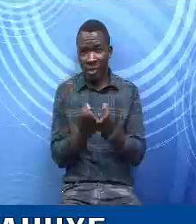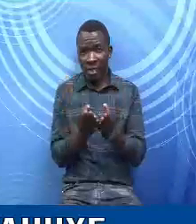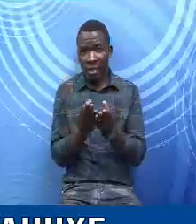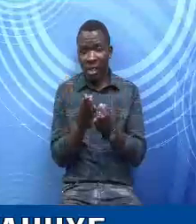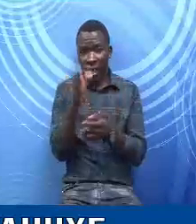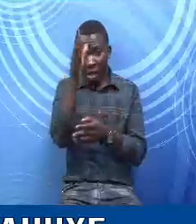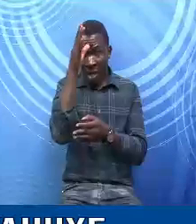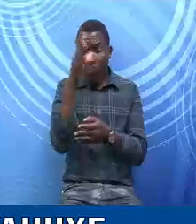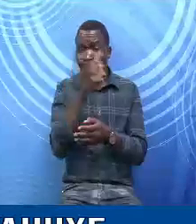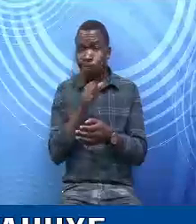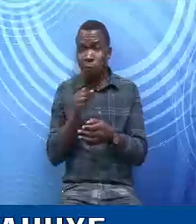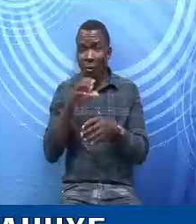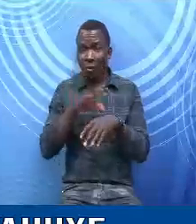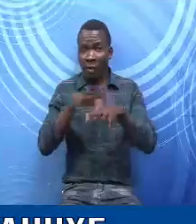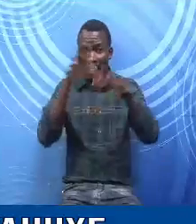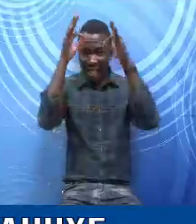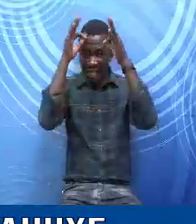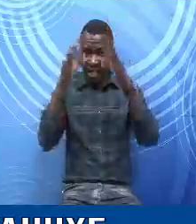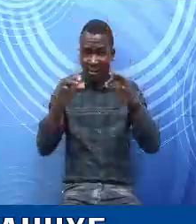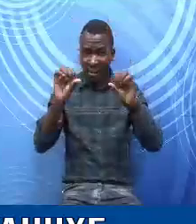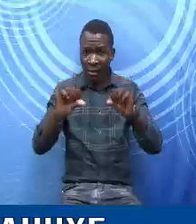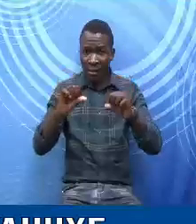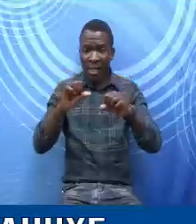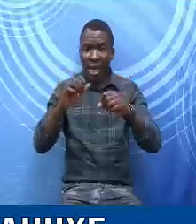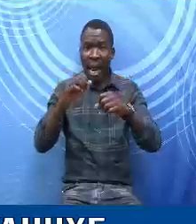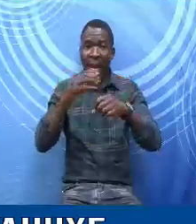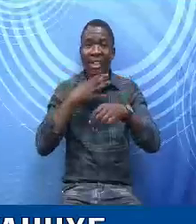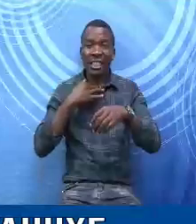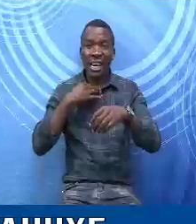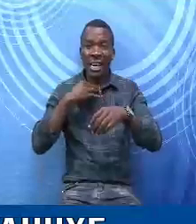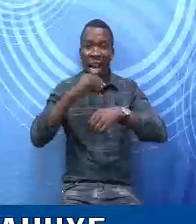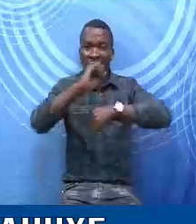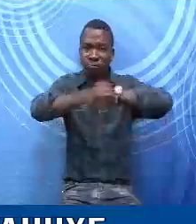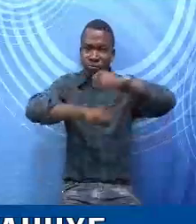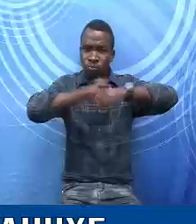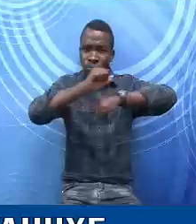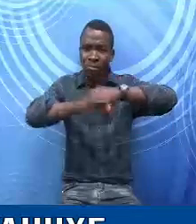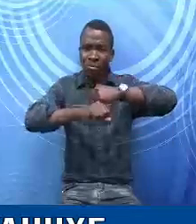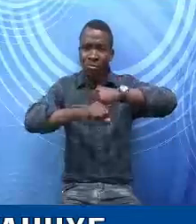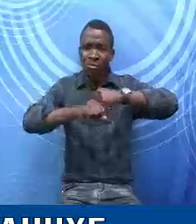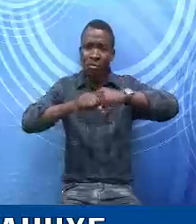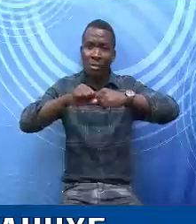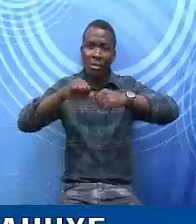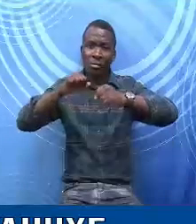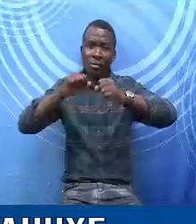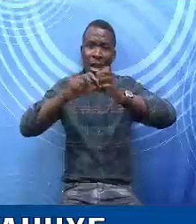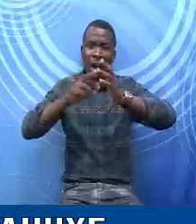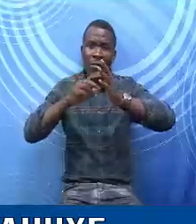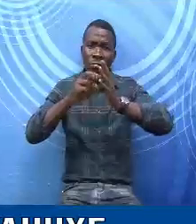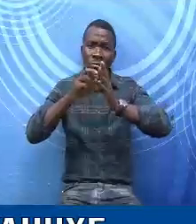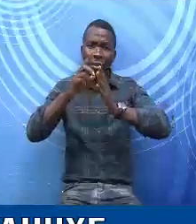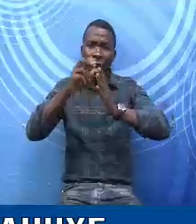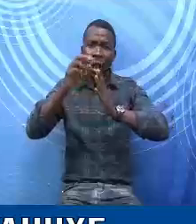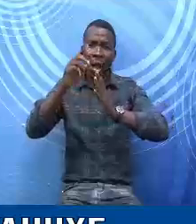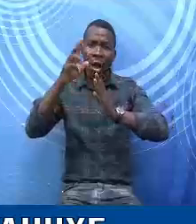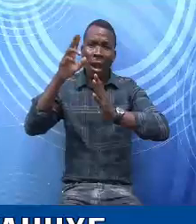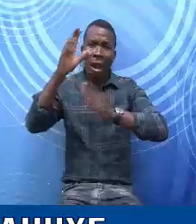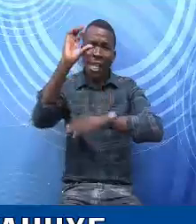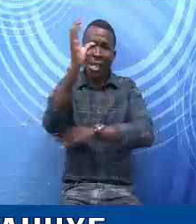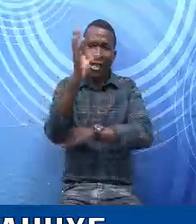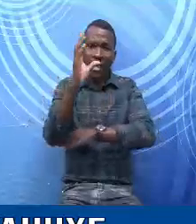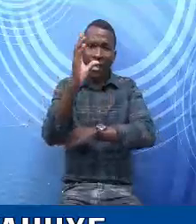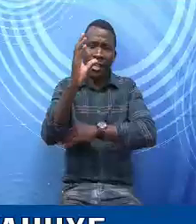icyemezo nka kiriya akajya gushaka ikiziriko akakigura akakizana akagerageye hama yurira urwego akamwabonye ahantu